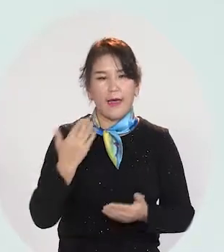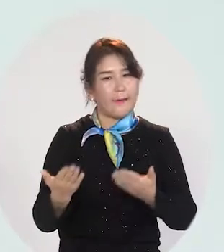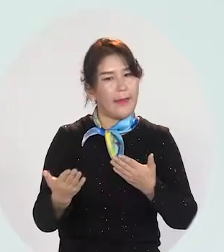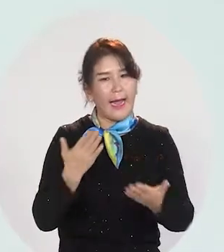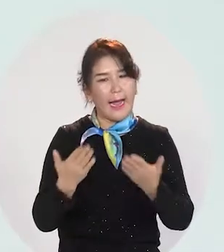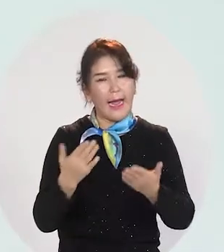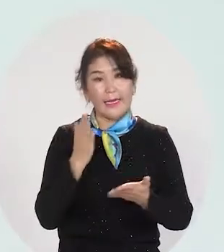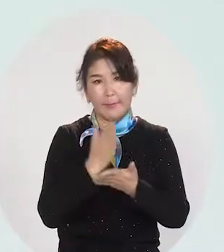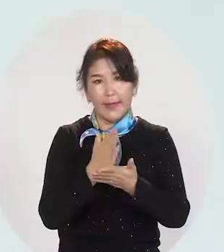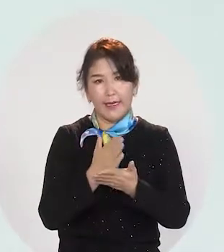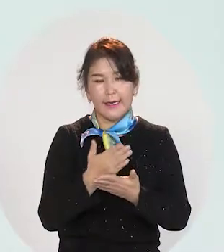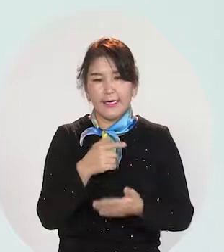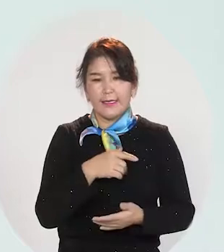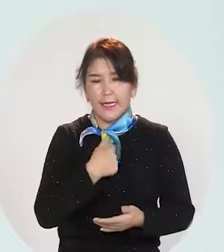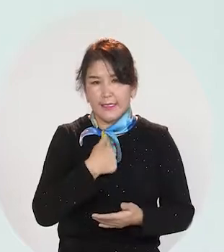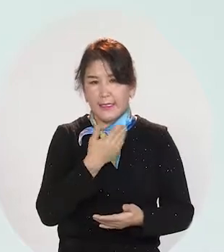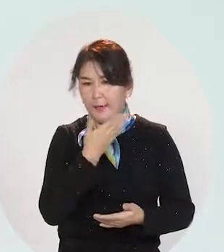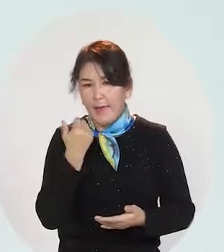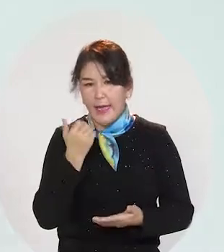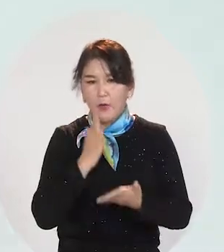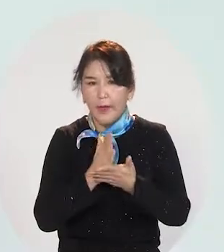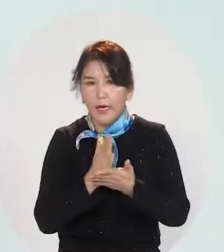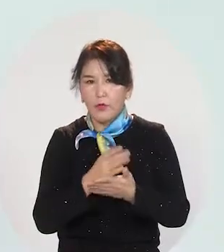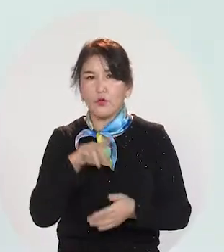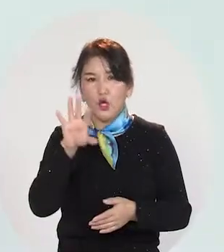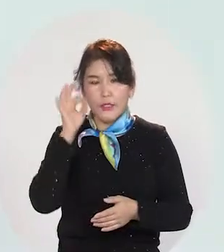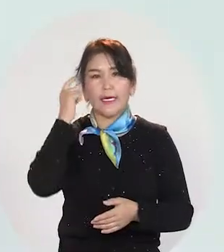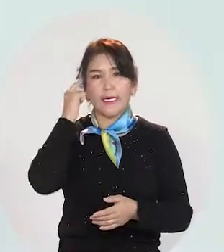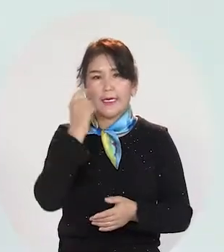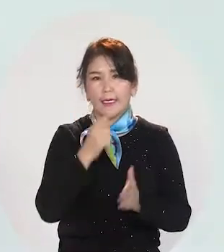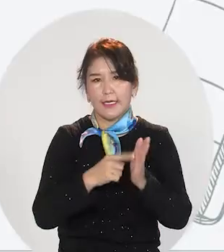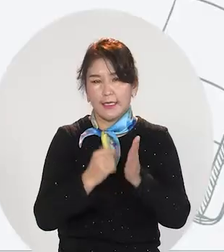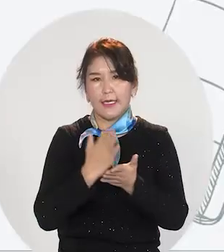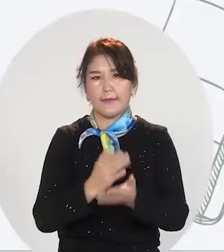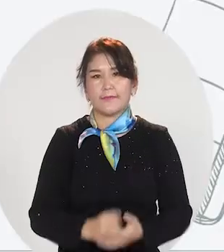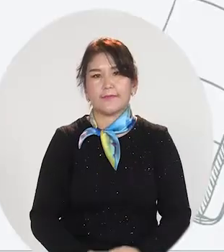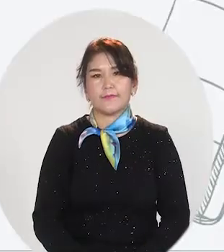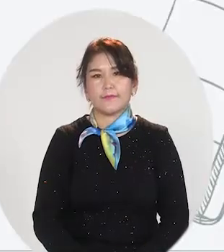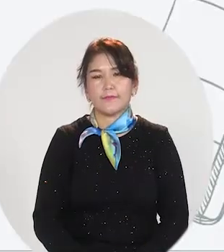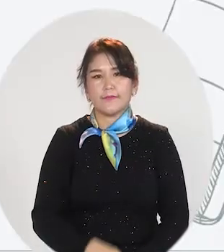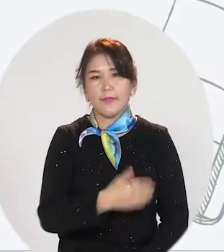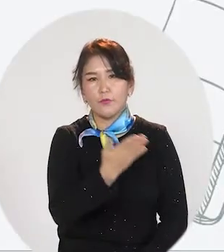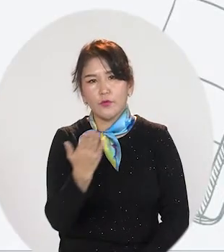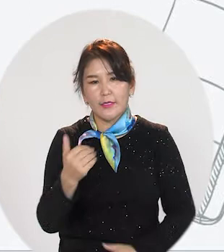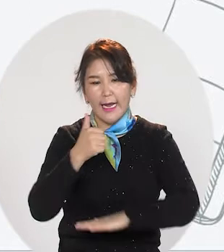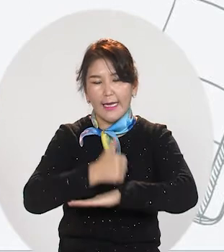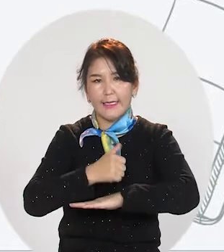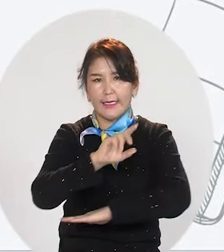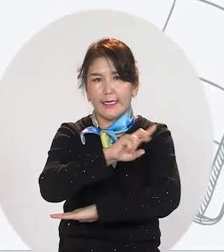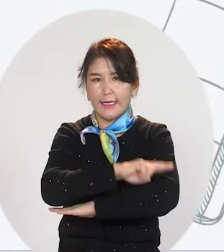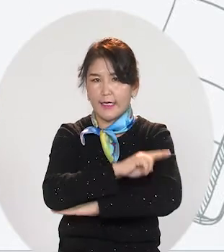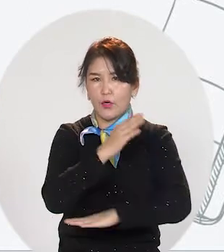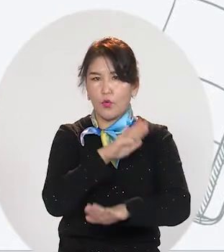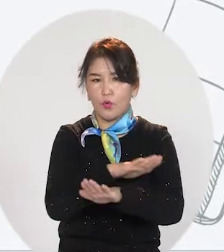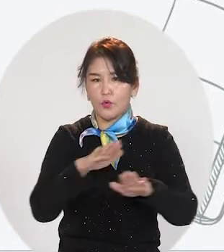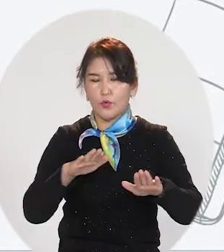танд байгаад, аль нь танд байхгүй байна вэ гэдгийг бас олж харахыг хичээгээрэй. За ингээд бүгдээрээ ахлахангийн хүүхдтэй эцэг